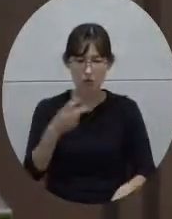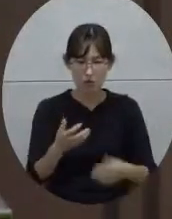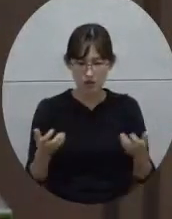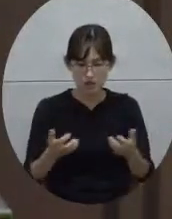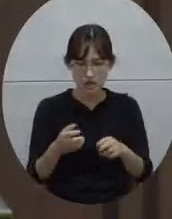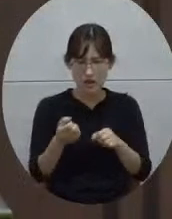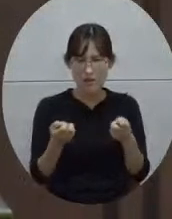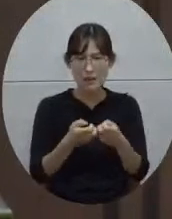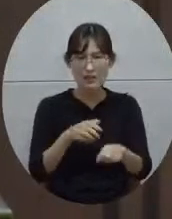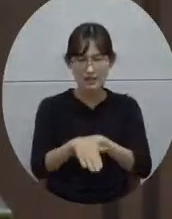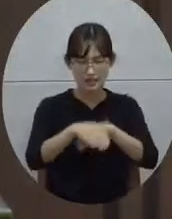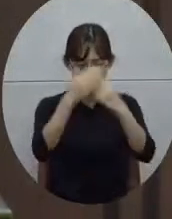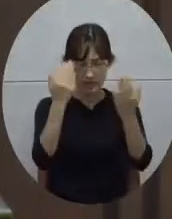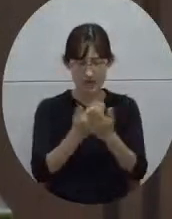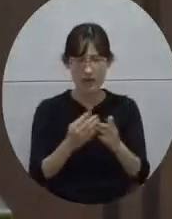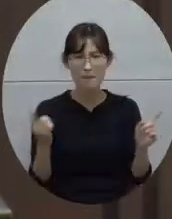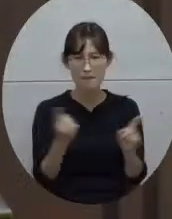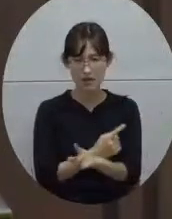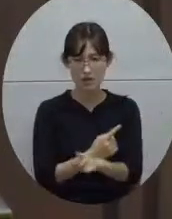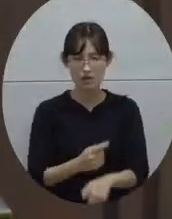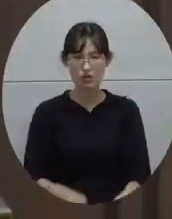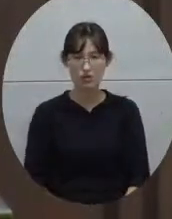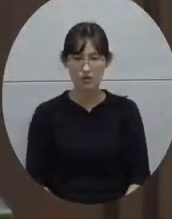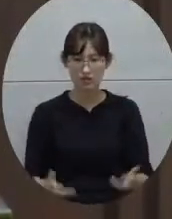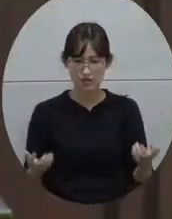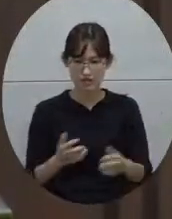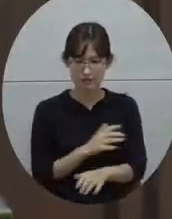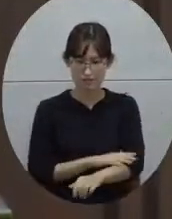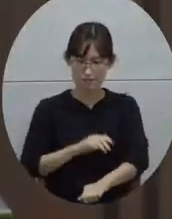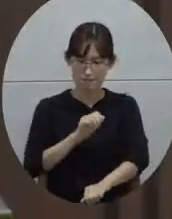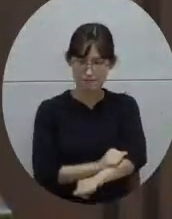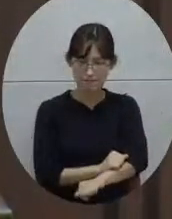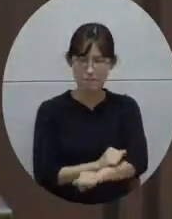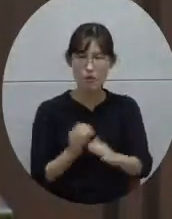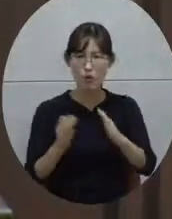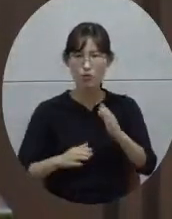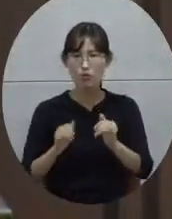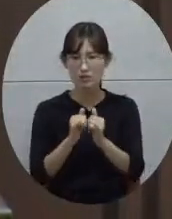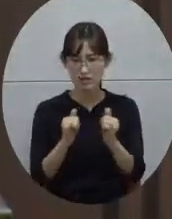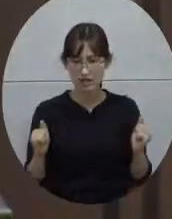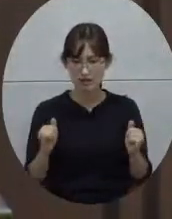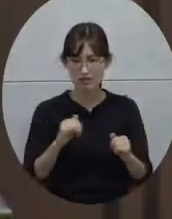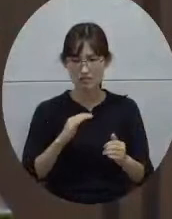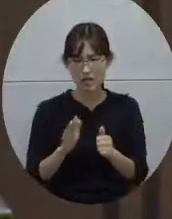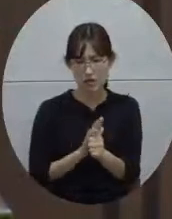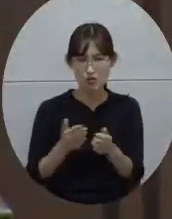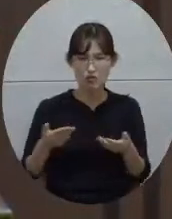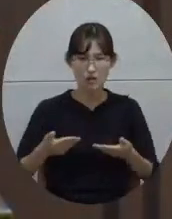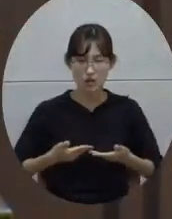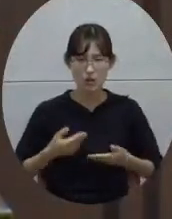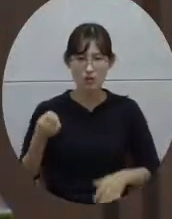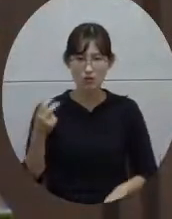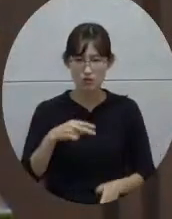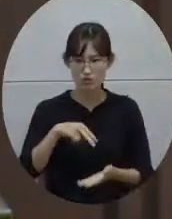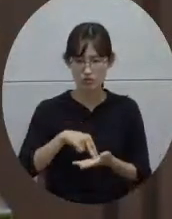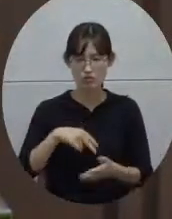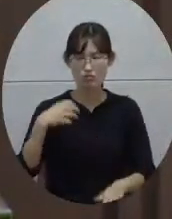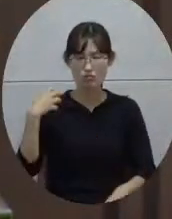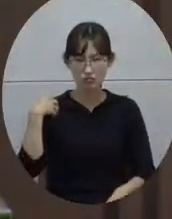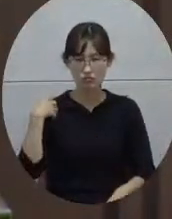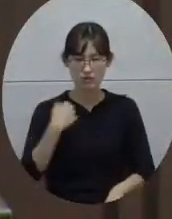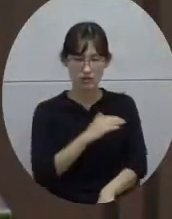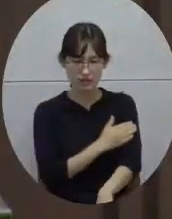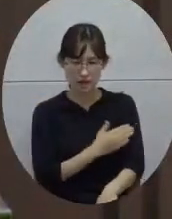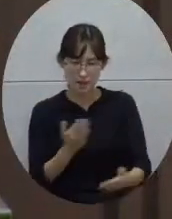것입니다. 일하는 공무원이 합당한 대우를 받고 모두가 적성과 능력에 맞는 자리에서